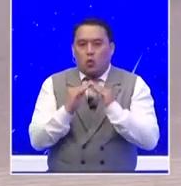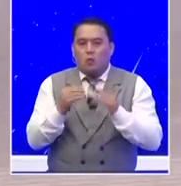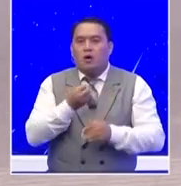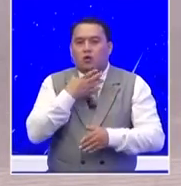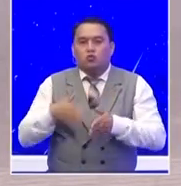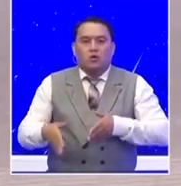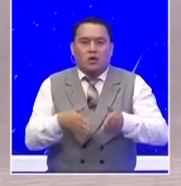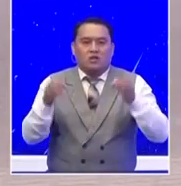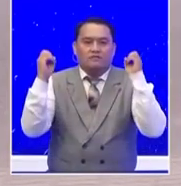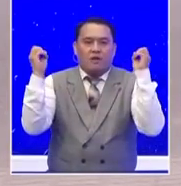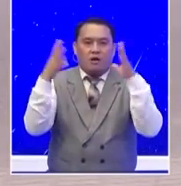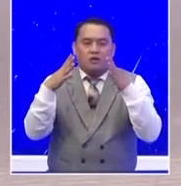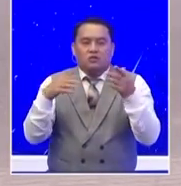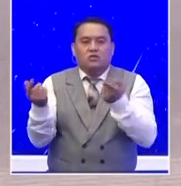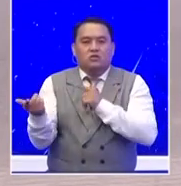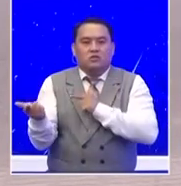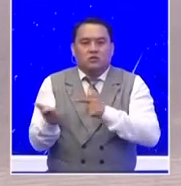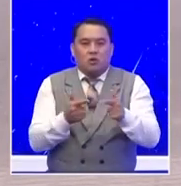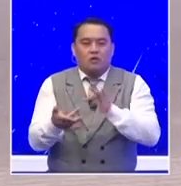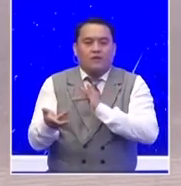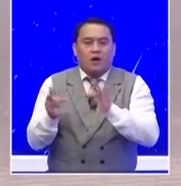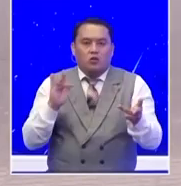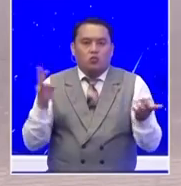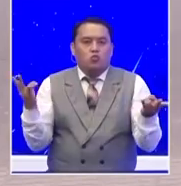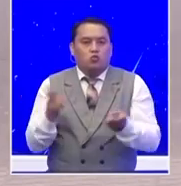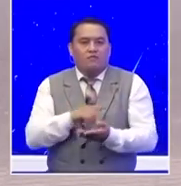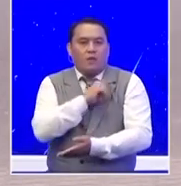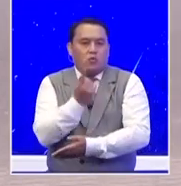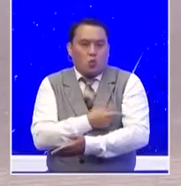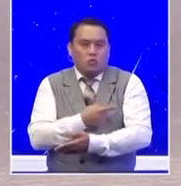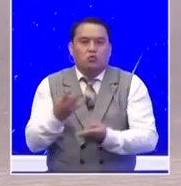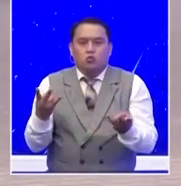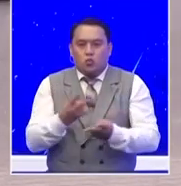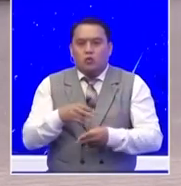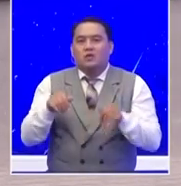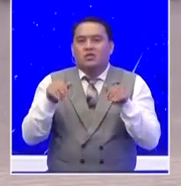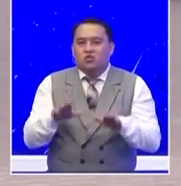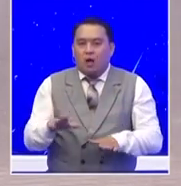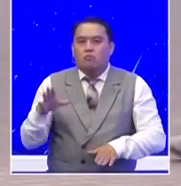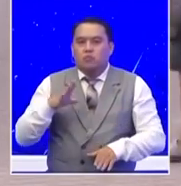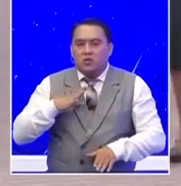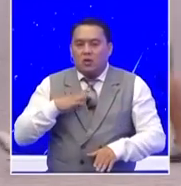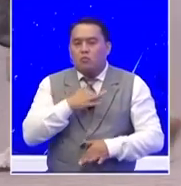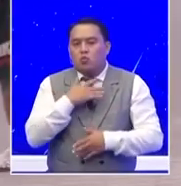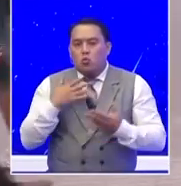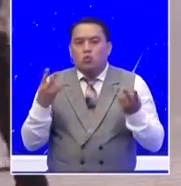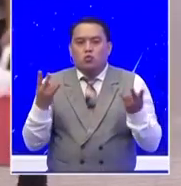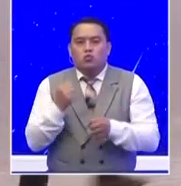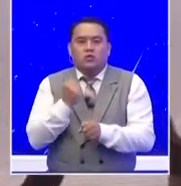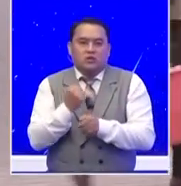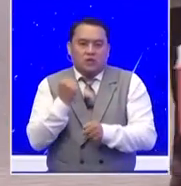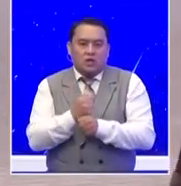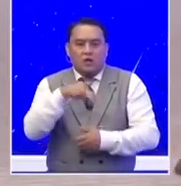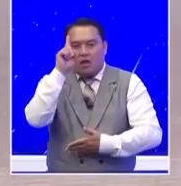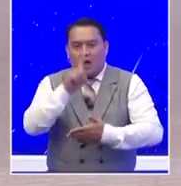дороги, освещение, высокоскоростной интернет и другое. Многие вопросы предыдущие акимы, разумеется, решали, но еще очень многое предстоит сделать. И